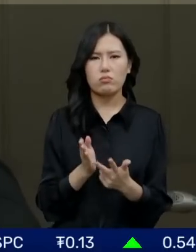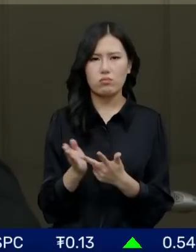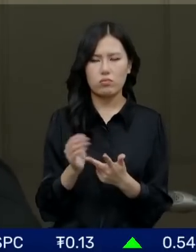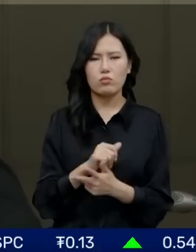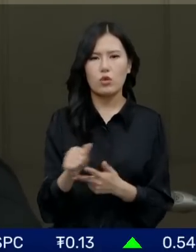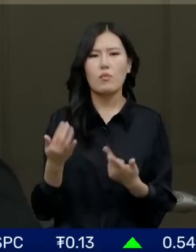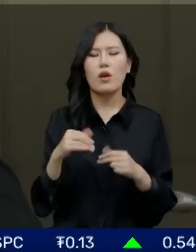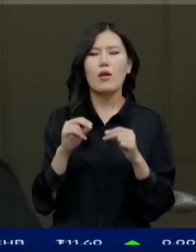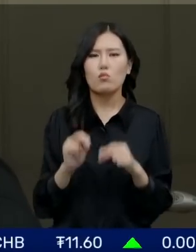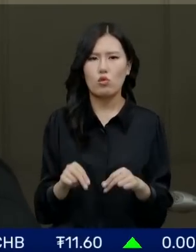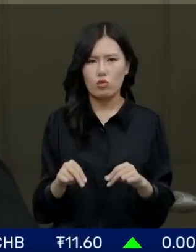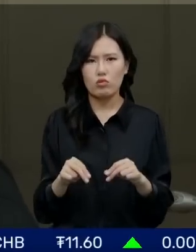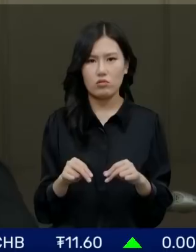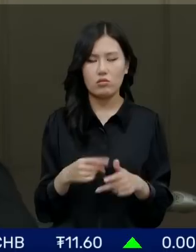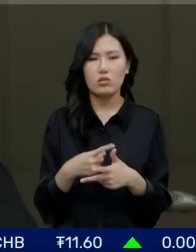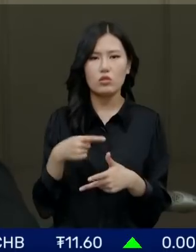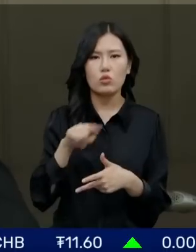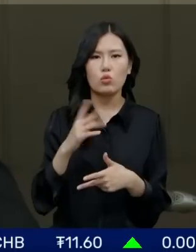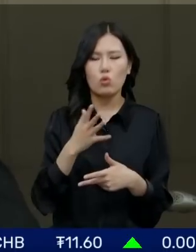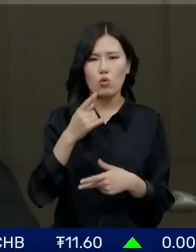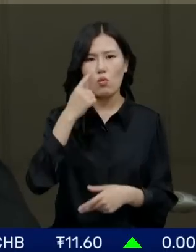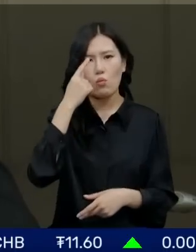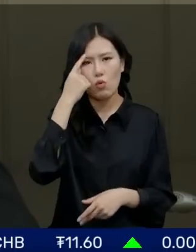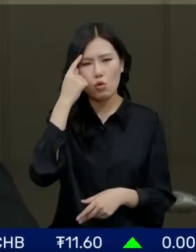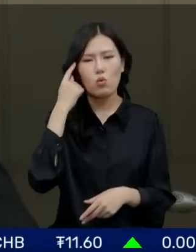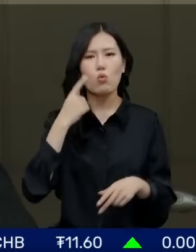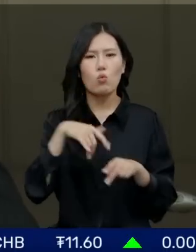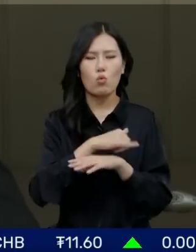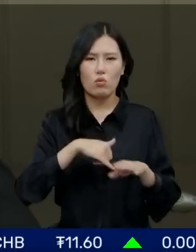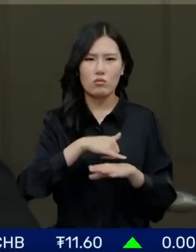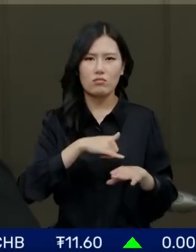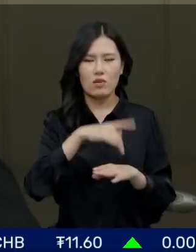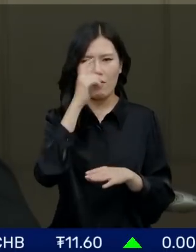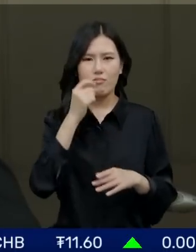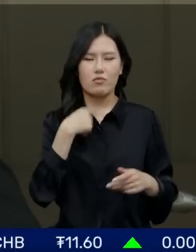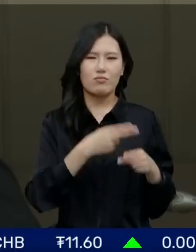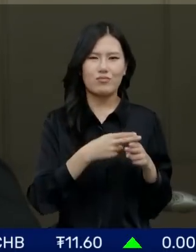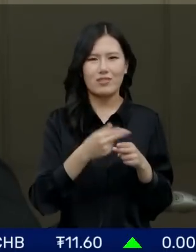өгч байгаа. Нэг дэх асуудал нь дотоодод оншиж эмчлэх чадахгүй байгаа өвчнийг оншлох